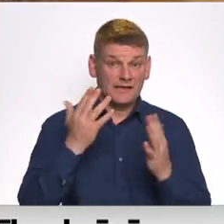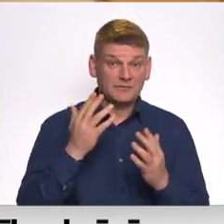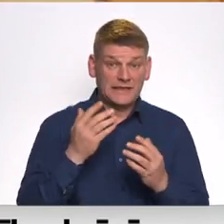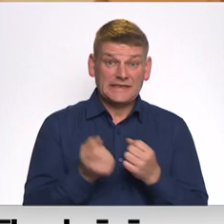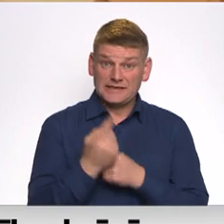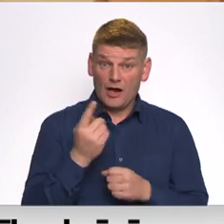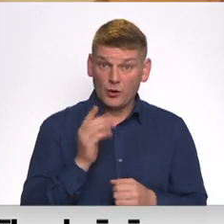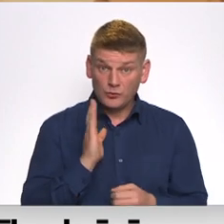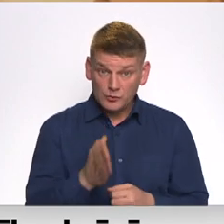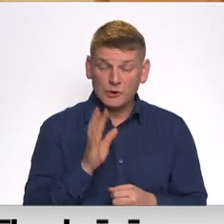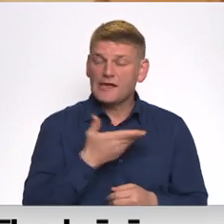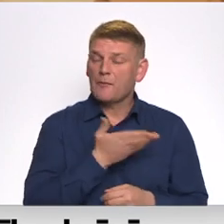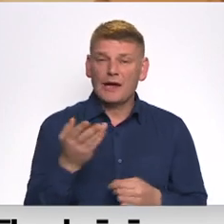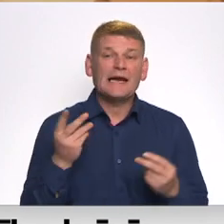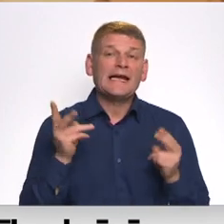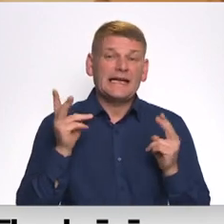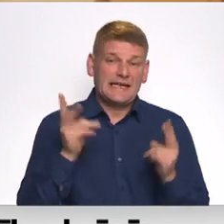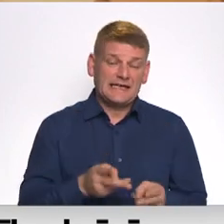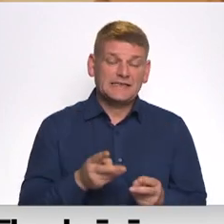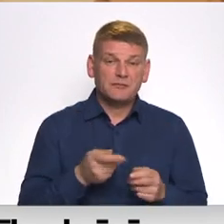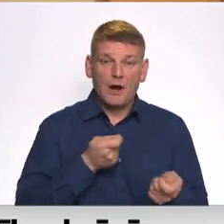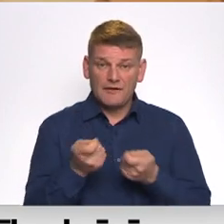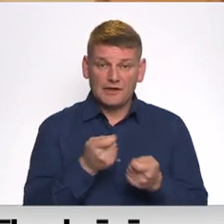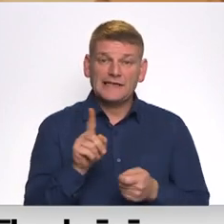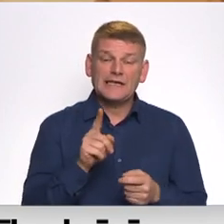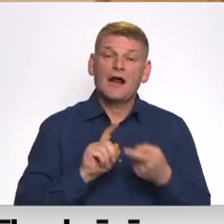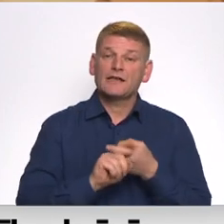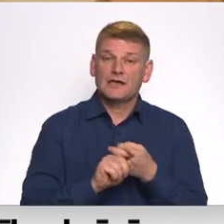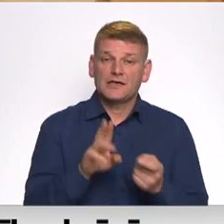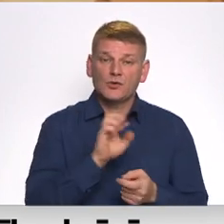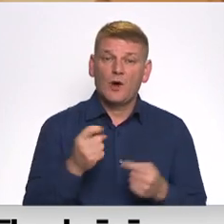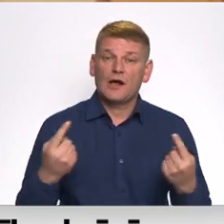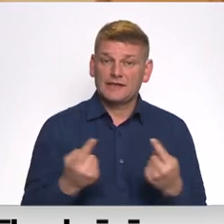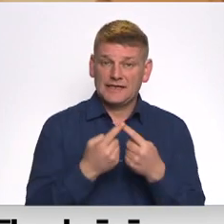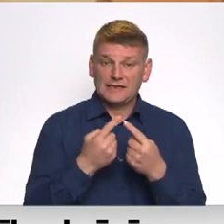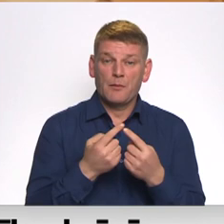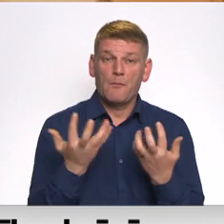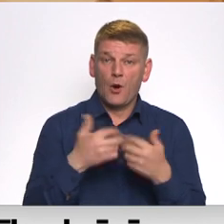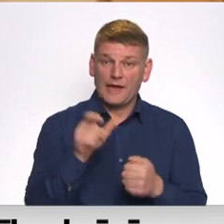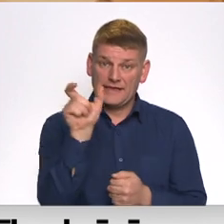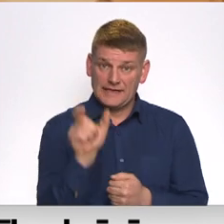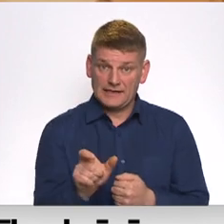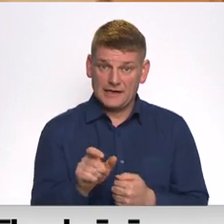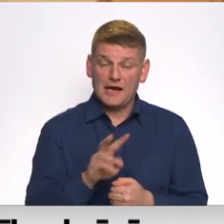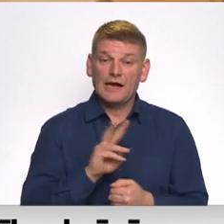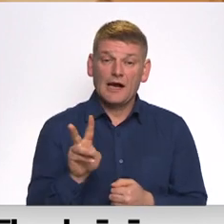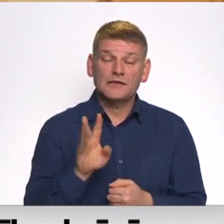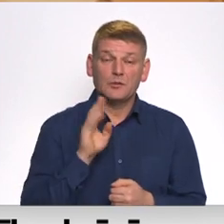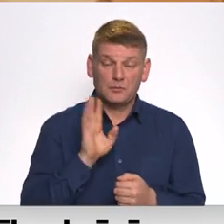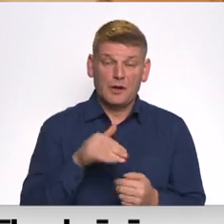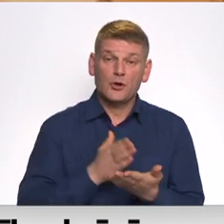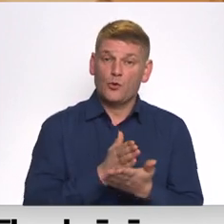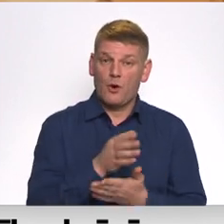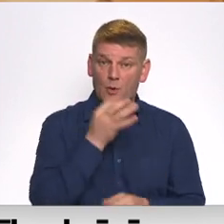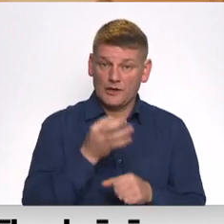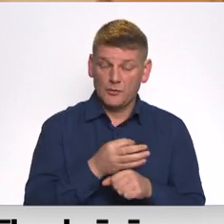iznākums jebkādai krīzes pārvaldībai, ir atkarīgs no attiecīgā politiķa, kas par jomu atbild